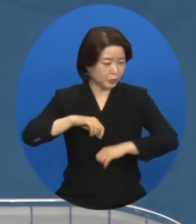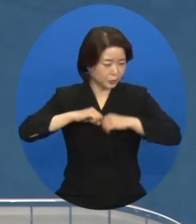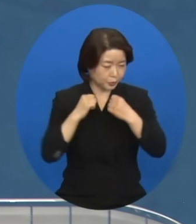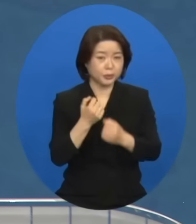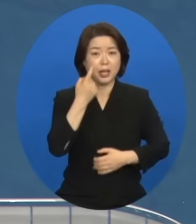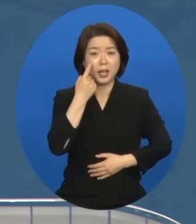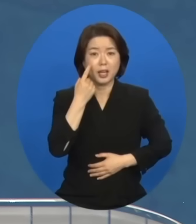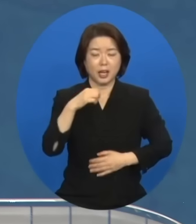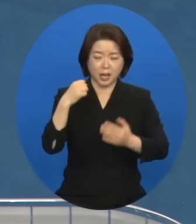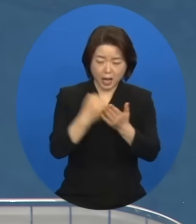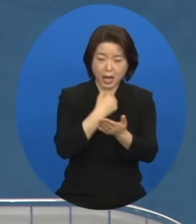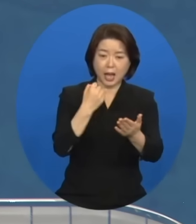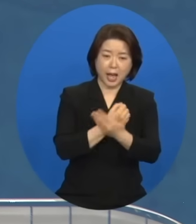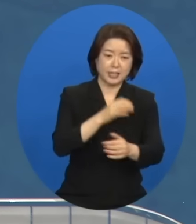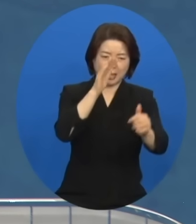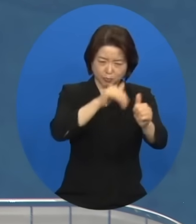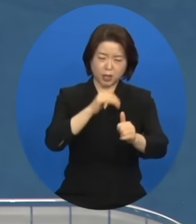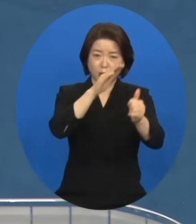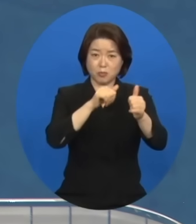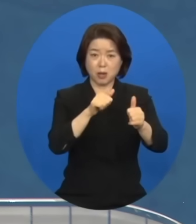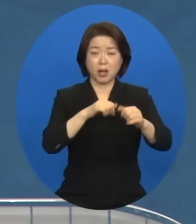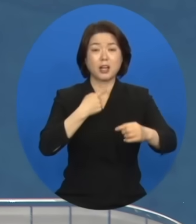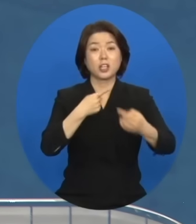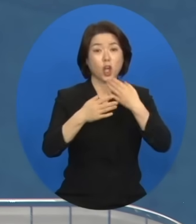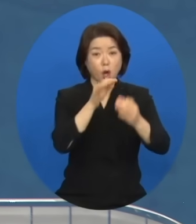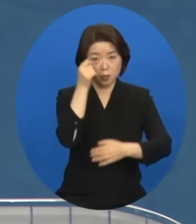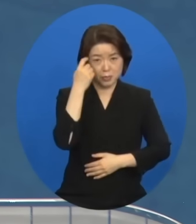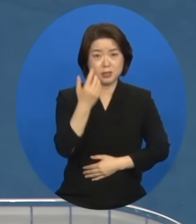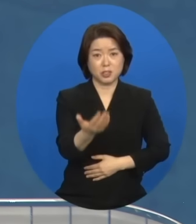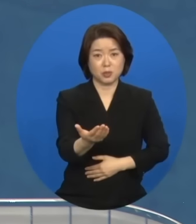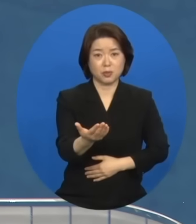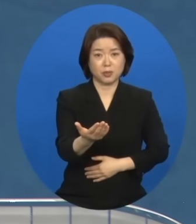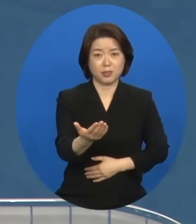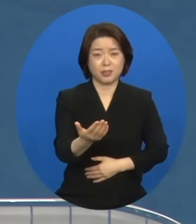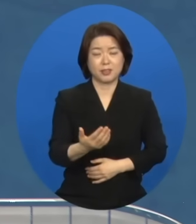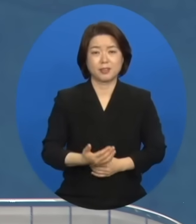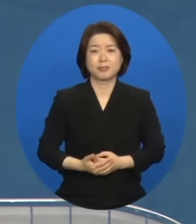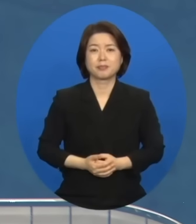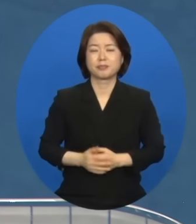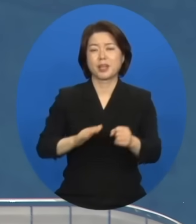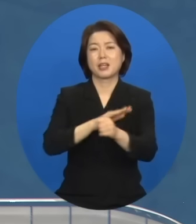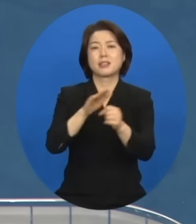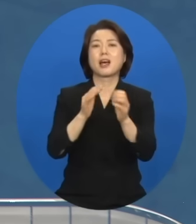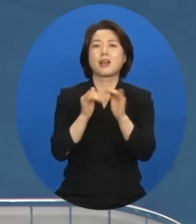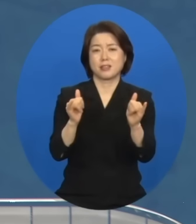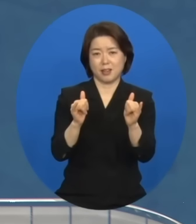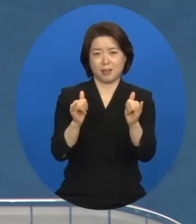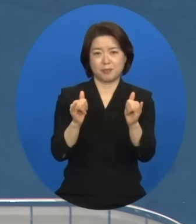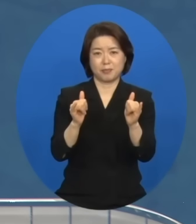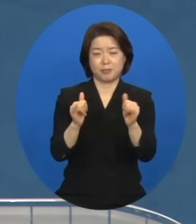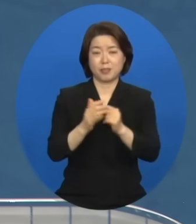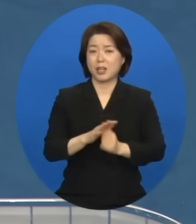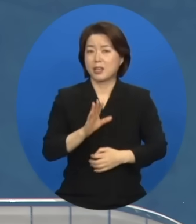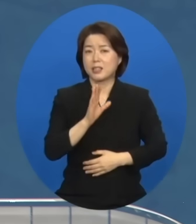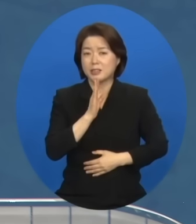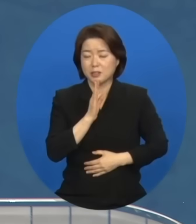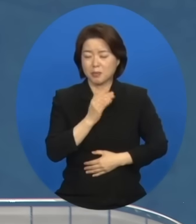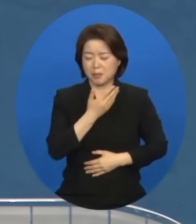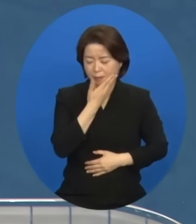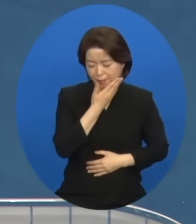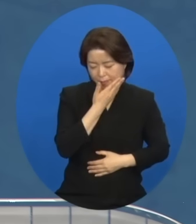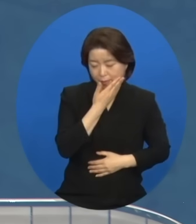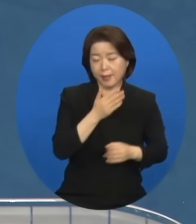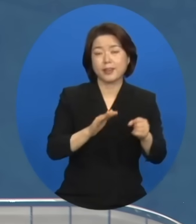그렇게 안타깝게 부르고 불렀던 경험들이 있으실 거예요. 사랑하는 사람, 정말 아끼는